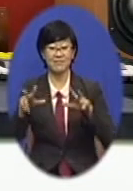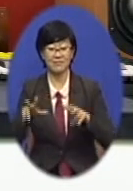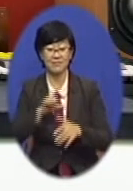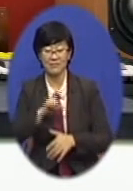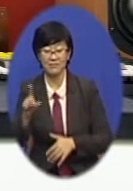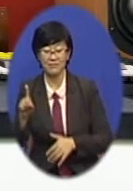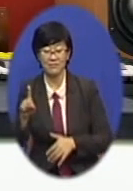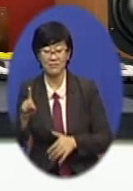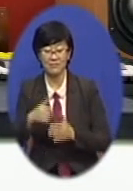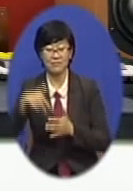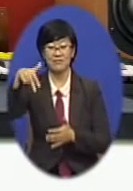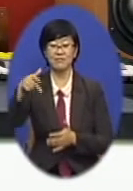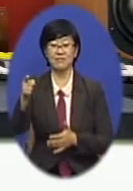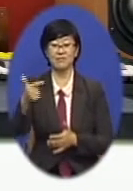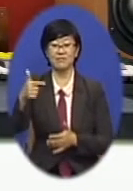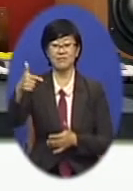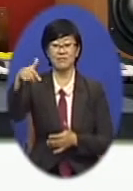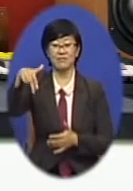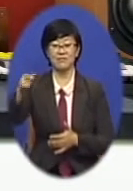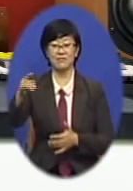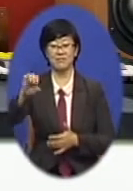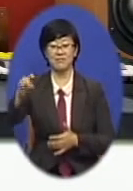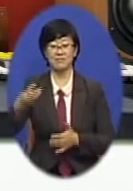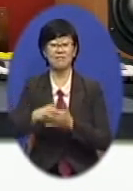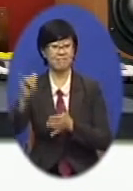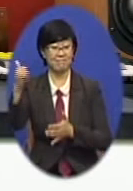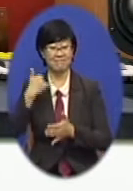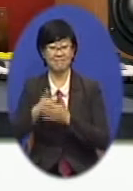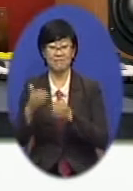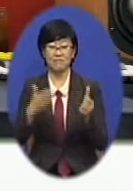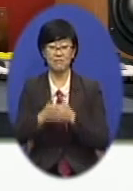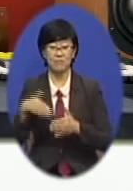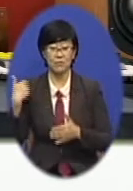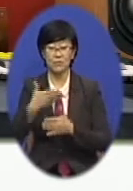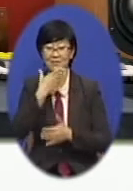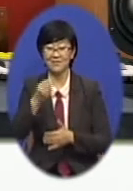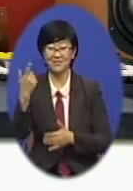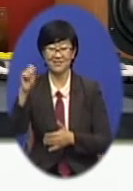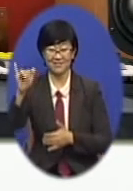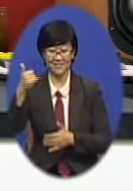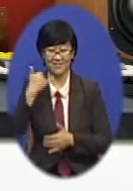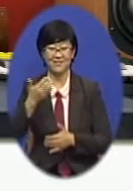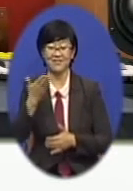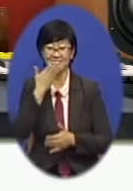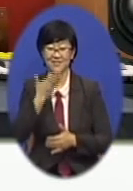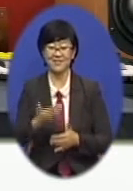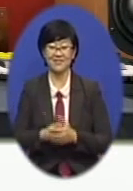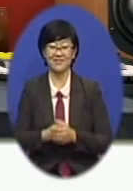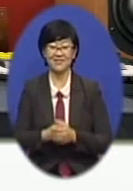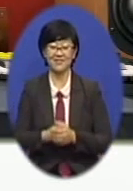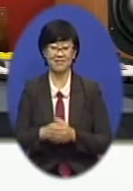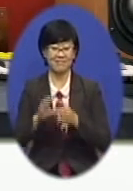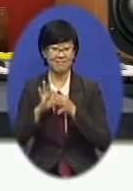성함이 뭐라 그랬지 참? 전재필입니다. 전재필님에게 연락을 주시기 바랍니다. 모르시면 복지TV로 연락을 주시면